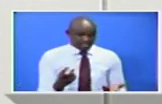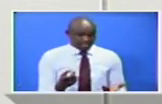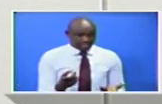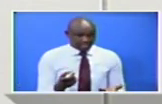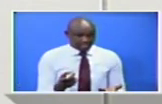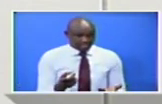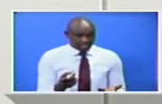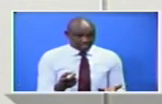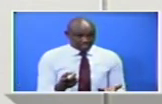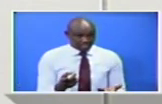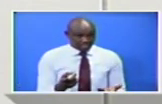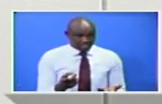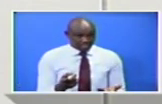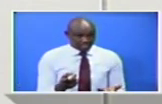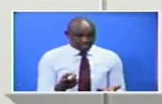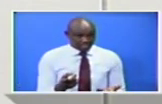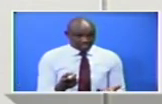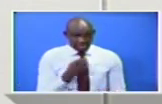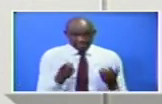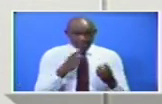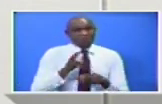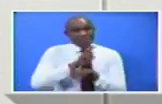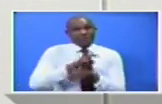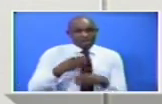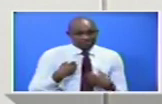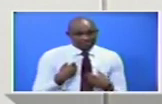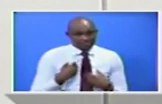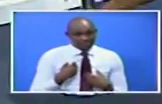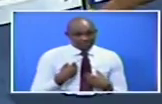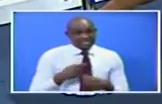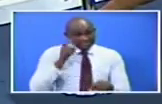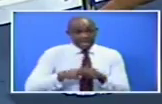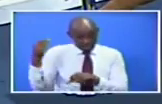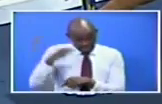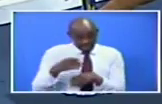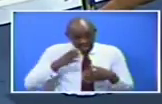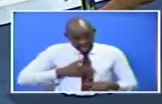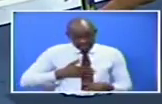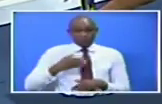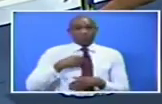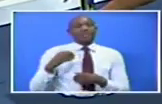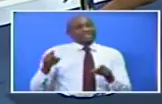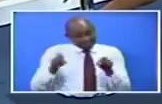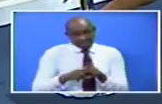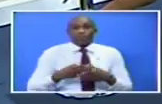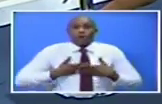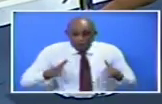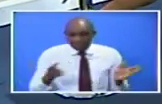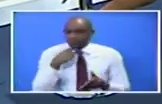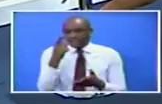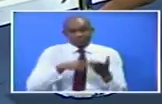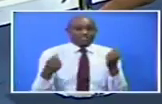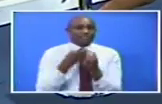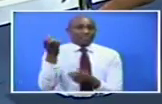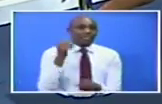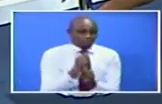labda kuna ukengeushaji. Kwa hivyo wanaona wakija kwetu sisi ni rika moja, watafungua roho. Na